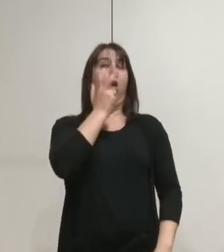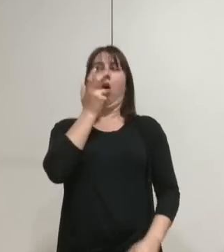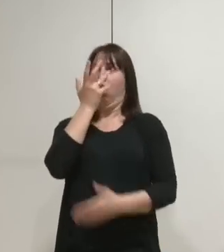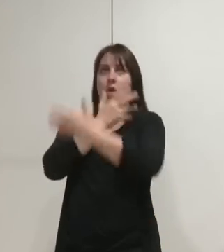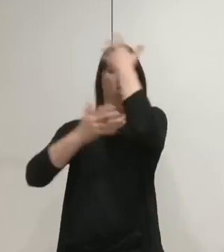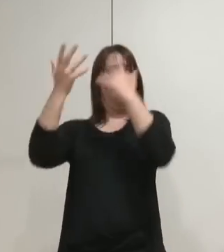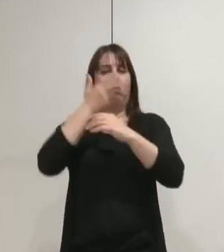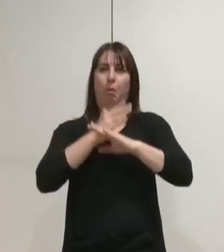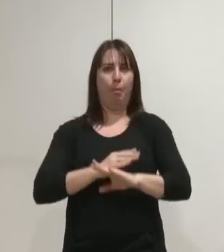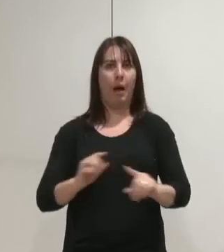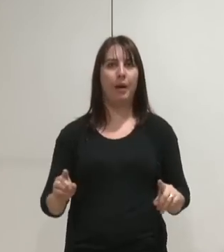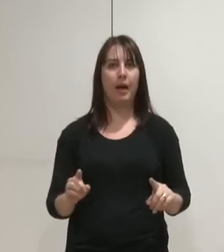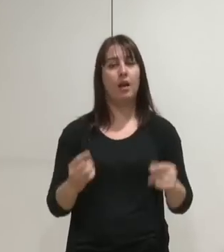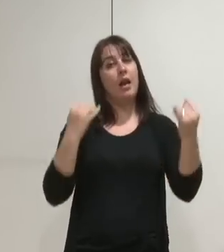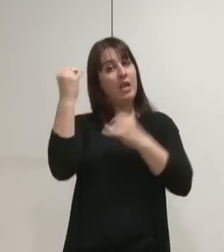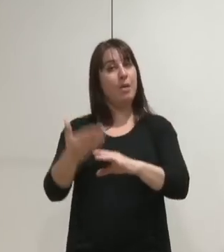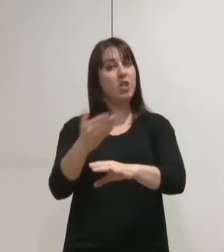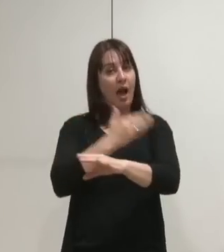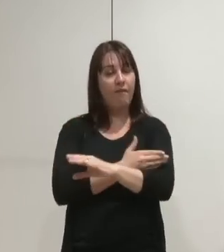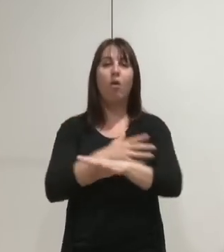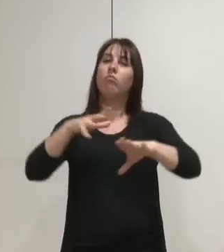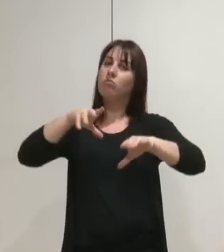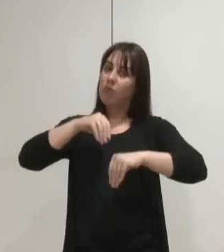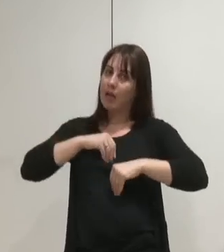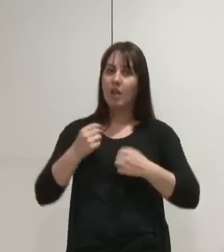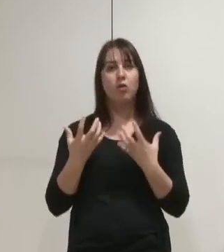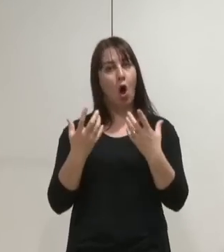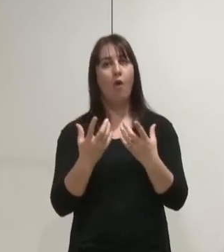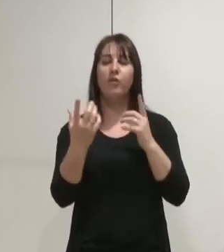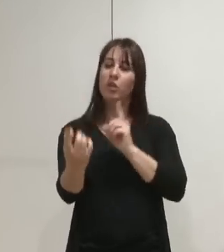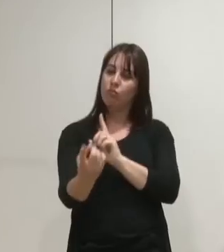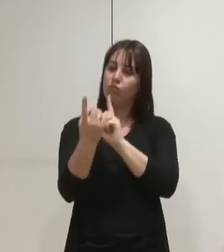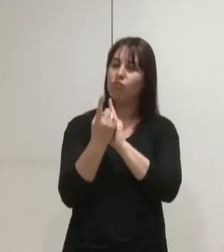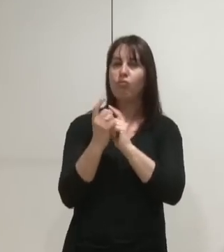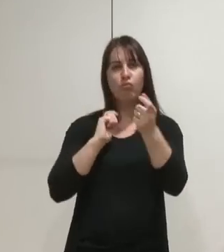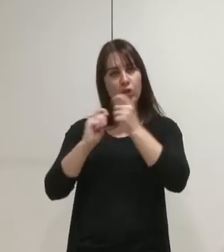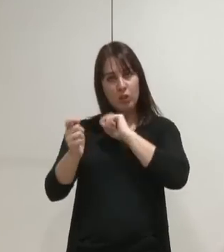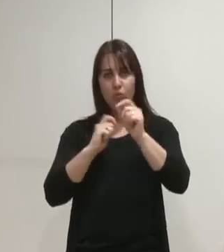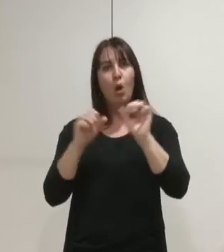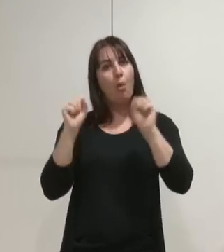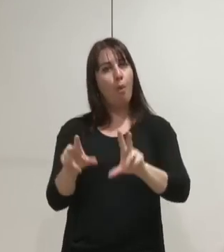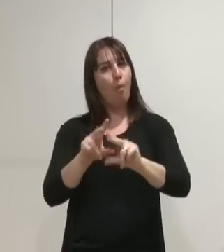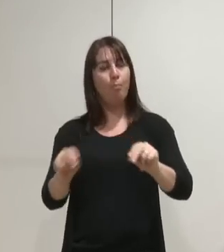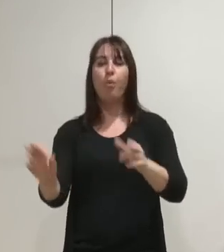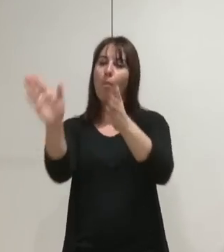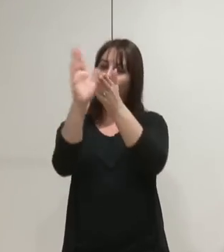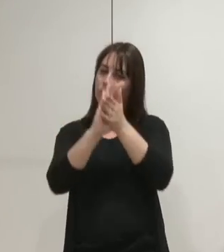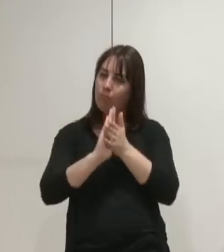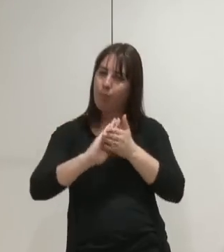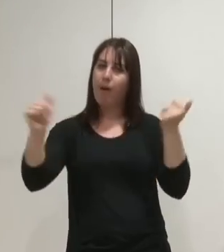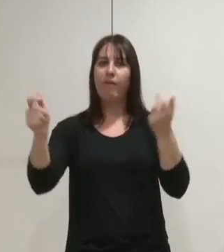aviez accepté de discuter si vous aviez souhaité discuter vous auriez pu faire un tuilage et une passation dans de